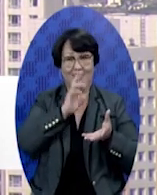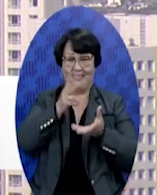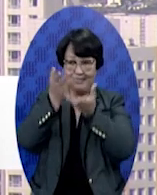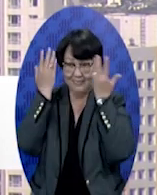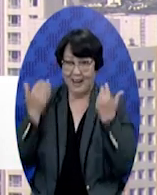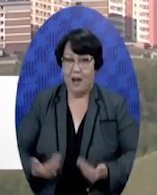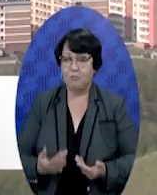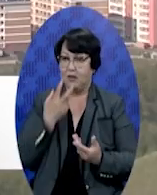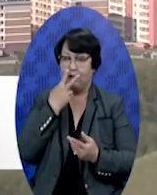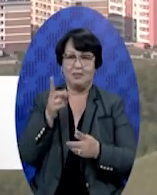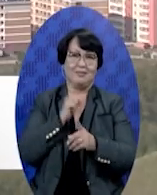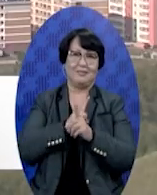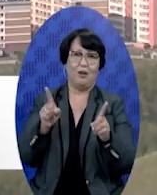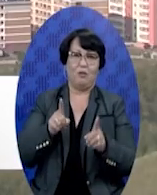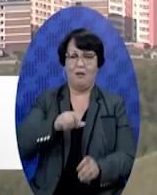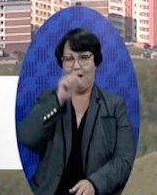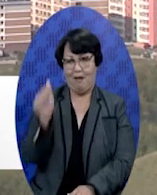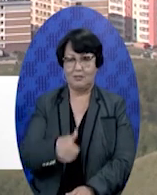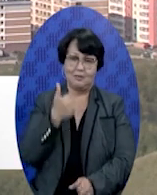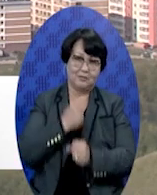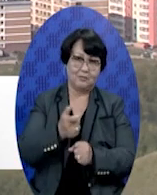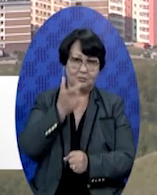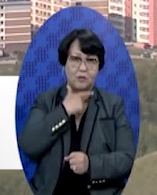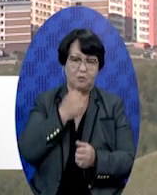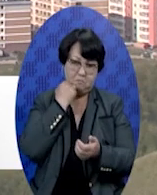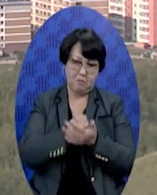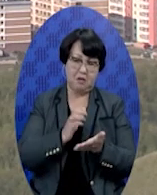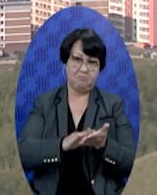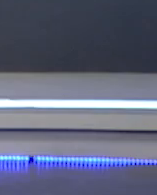эсэргээрээ хэрэгжилт хангалтгүй байгаа нь дээрх баримтууд харуулж байна.